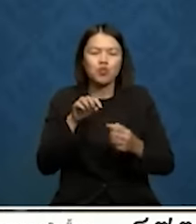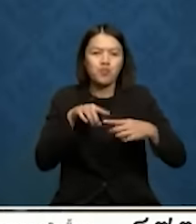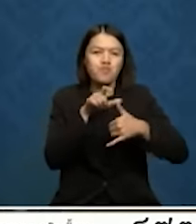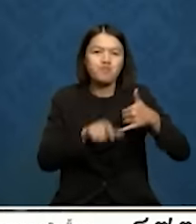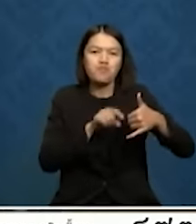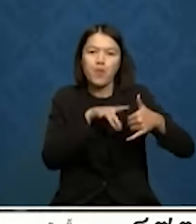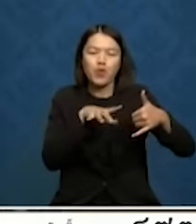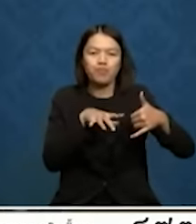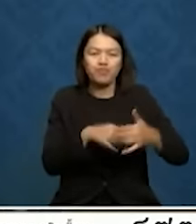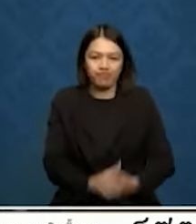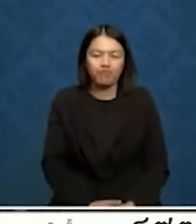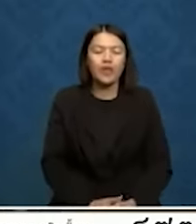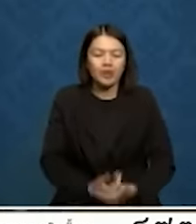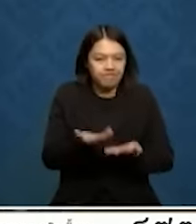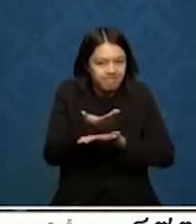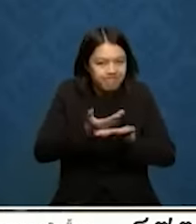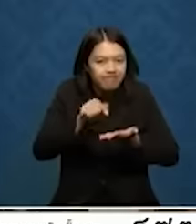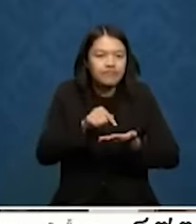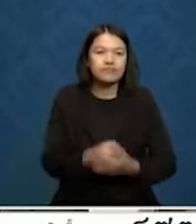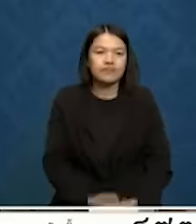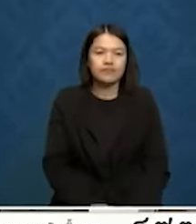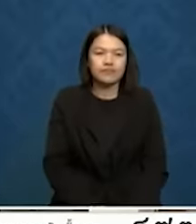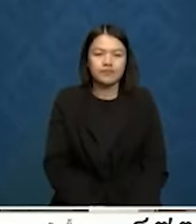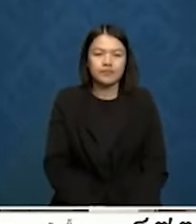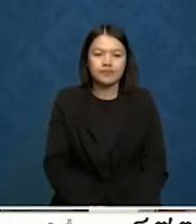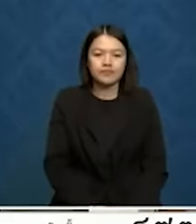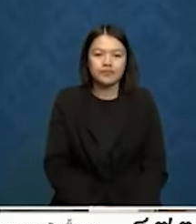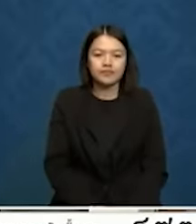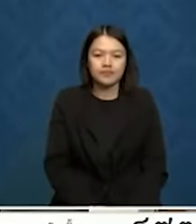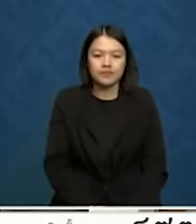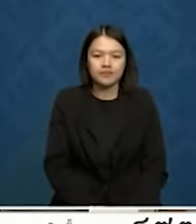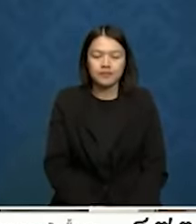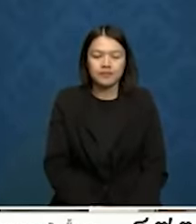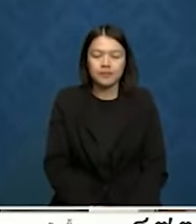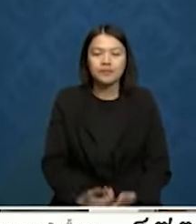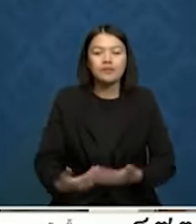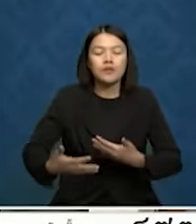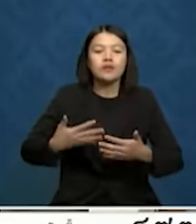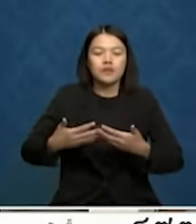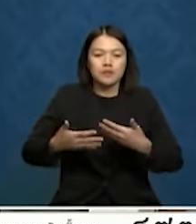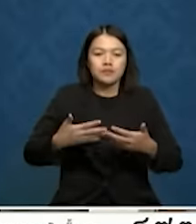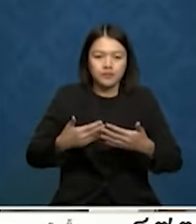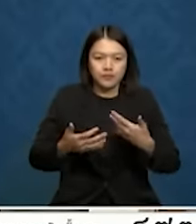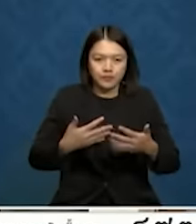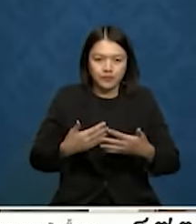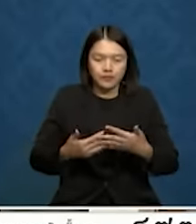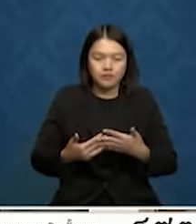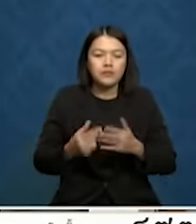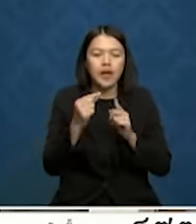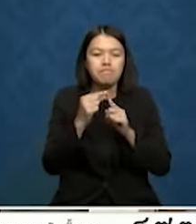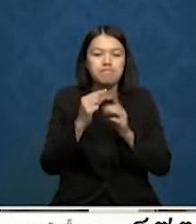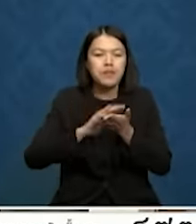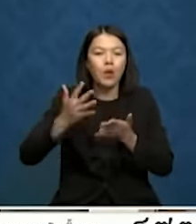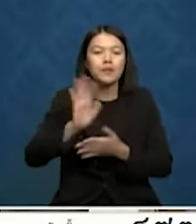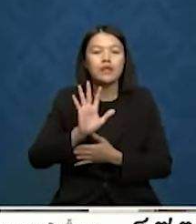ธานวินิจฉัยครับขอบคุณครับ ครับก็ไม่เป็นไรมั้งนะเพราะว่าไม่ได้หยาบคายอะไรนะครับโ